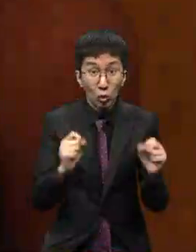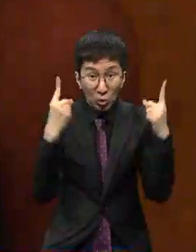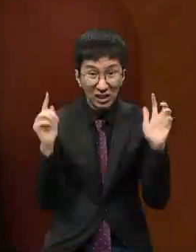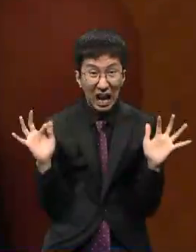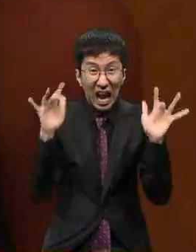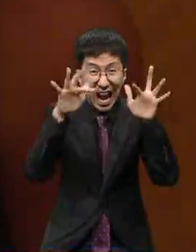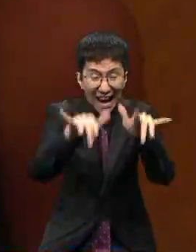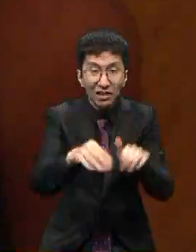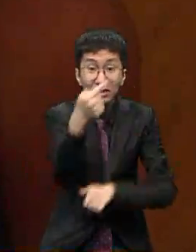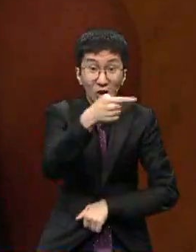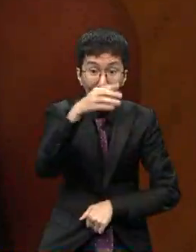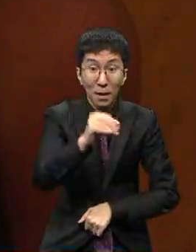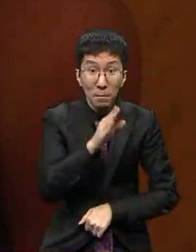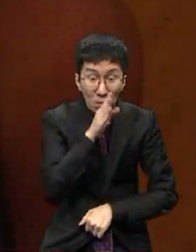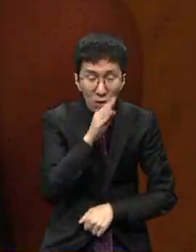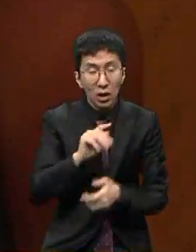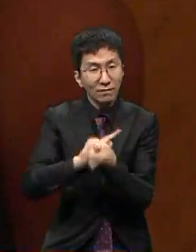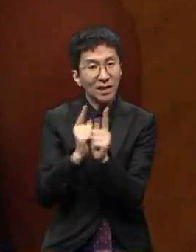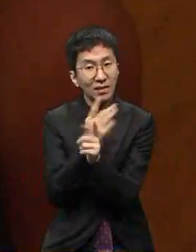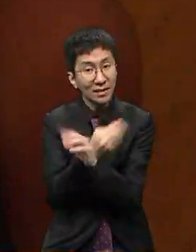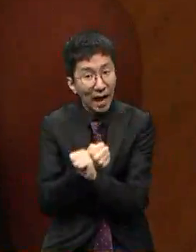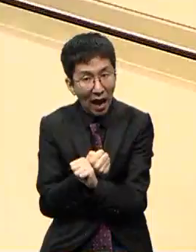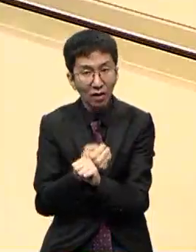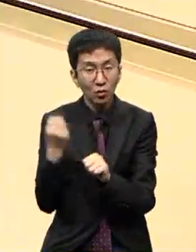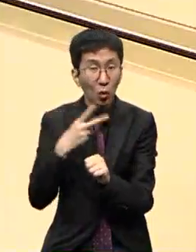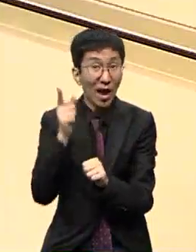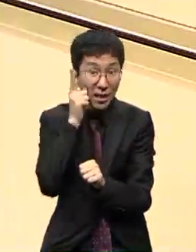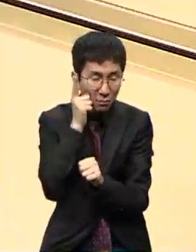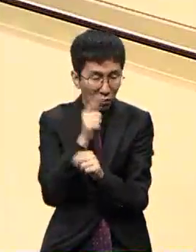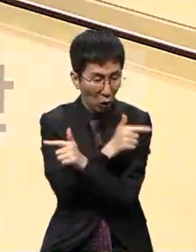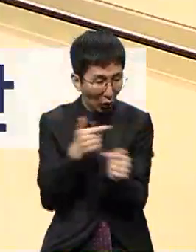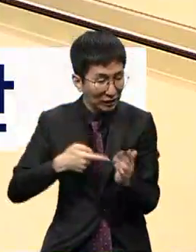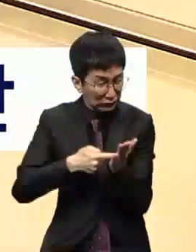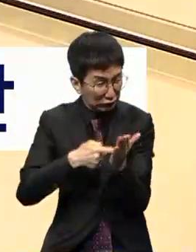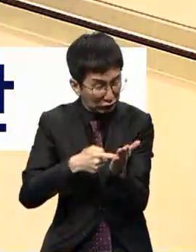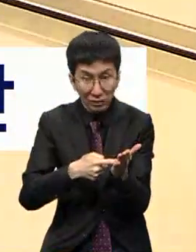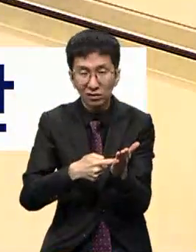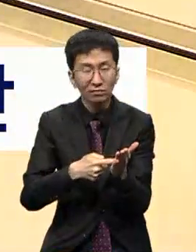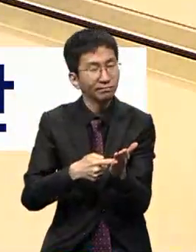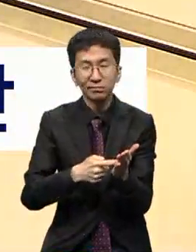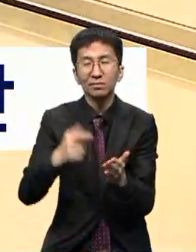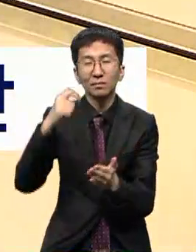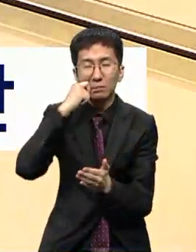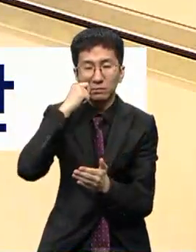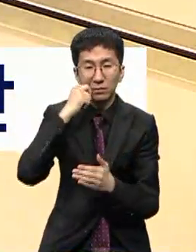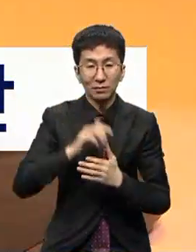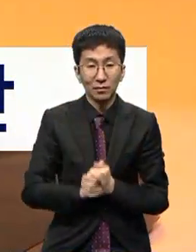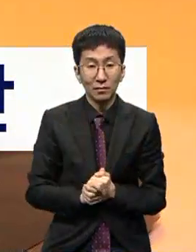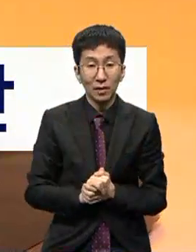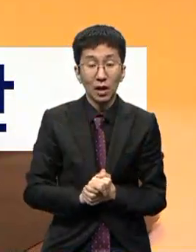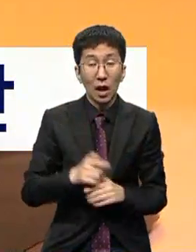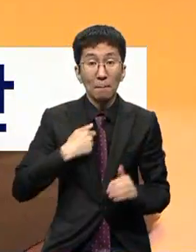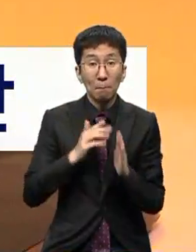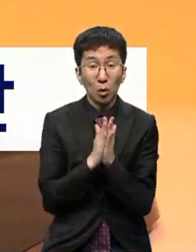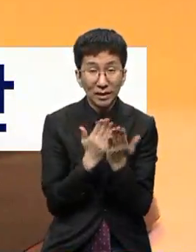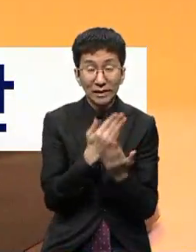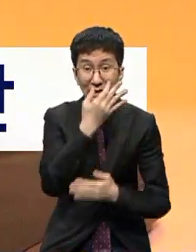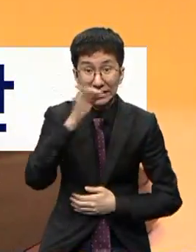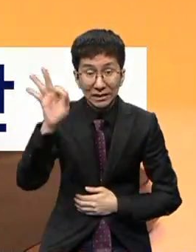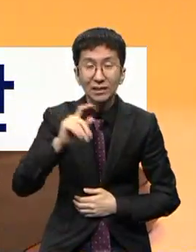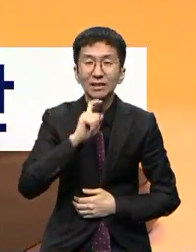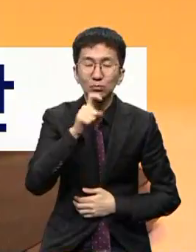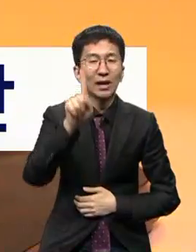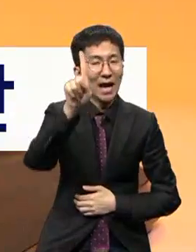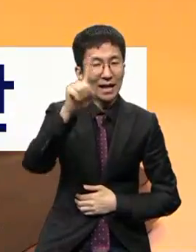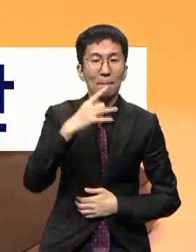동시 접속과 대리 예약은 막혔습니다 본인 인증은 10분 당 1회만 가능하고 pc 와 휴대전화로